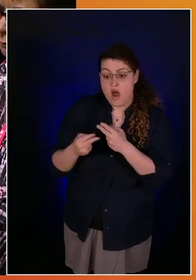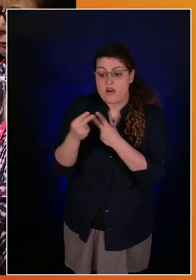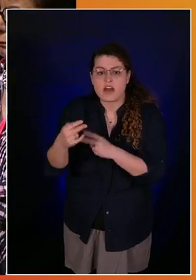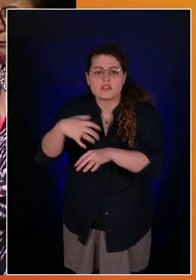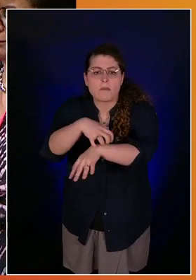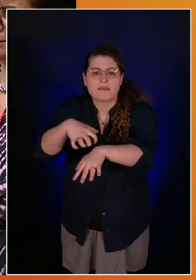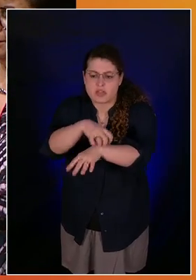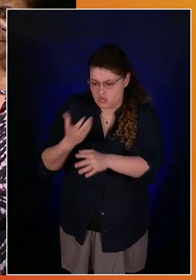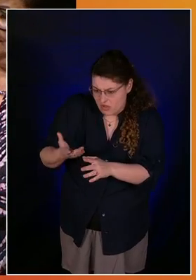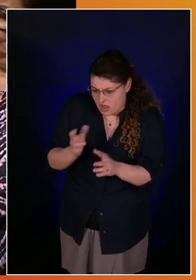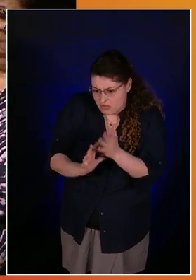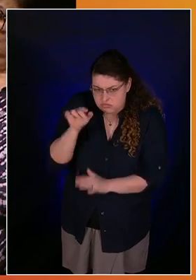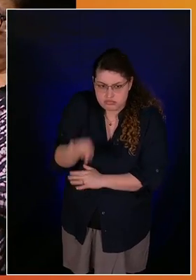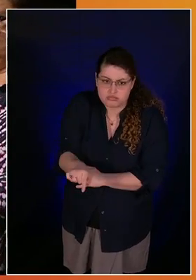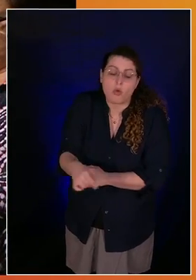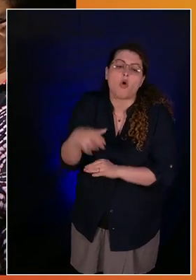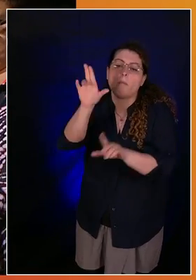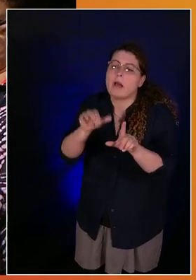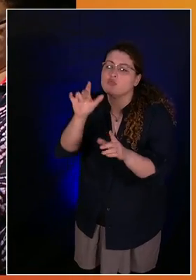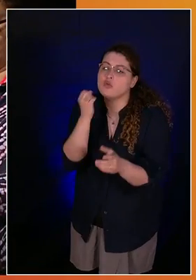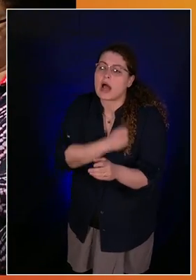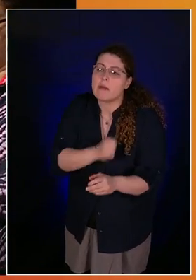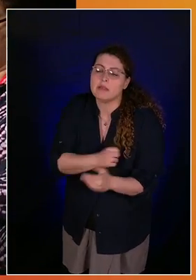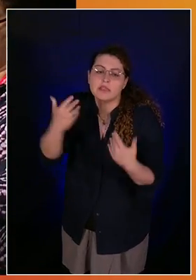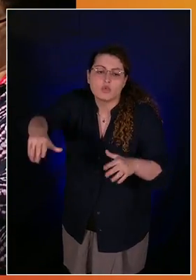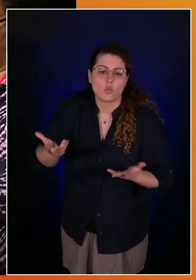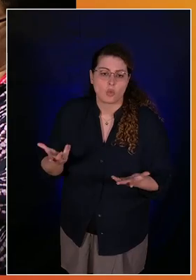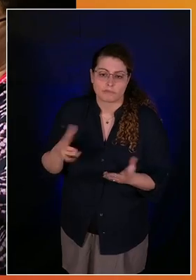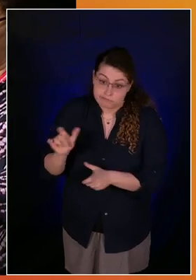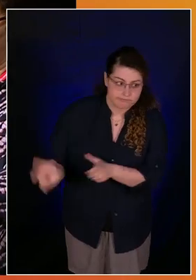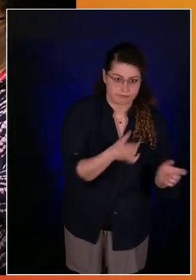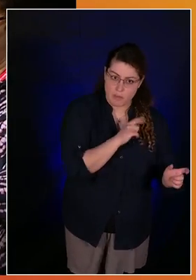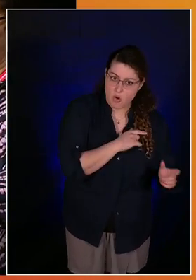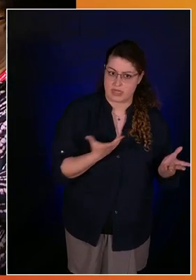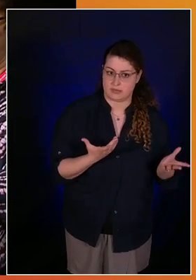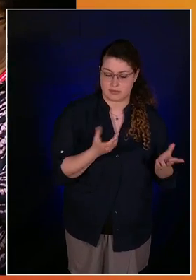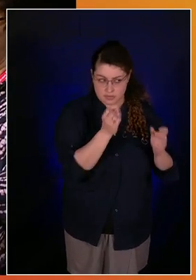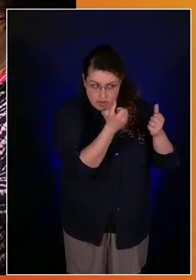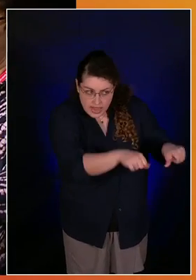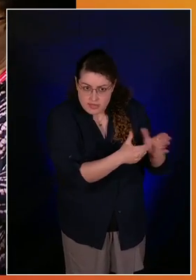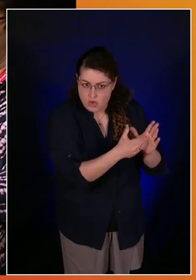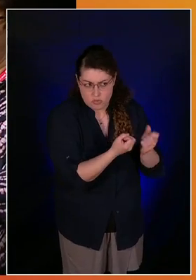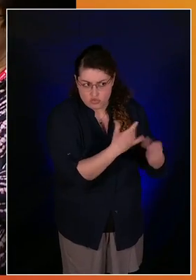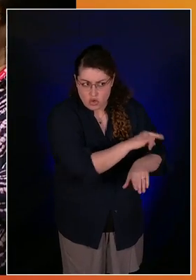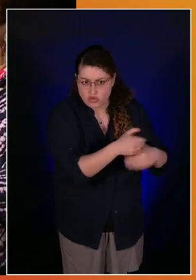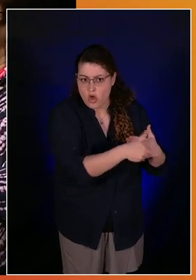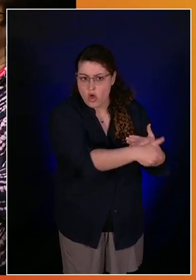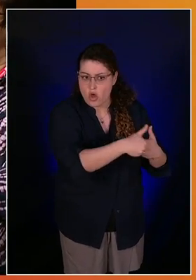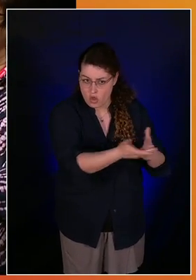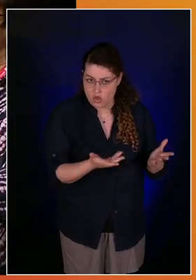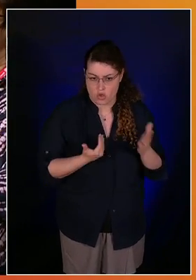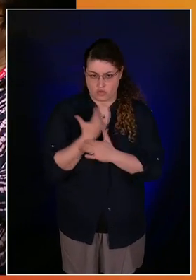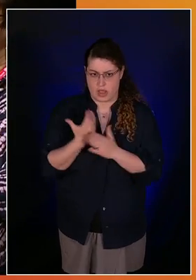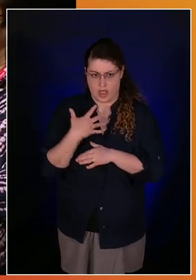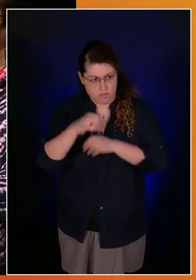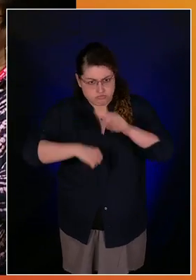la peinture mais en attendant ils sont quand même en garde à vue et il risque d'y passer quelques heures encore donc de ce matin branbat de combat dans le